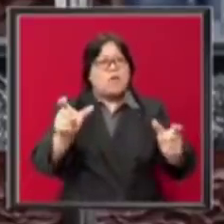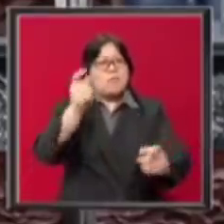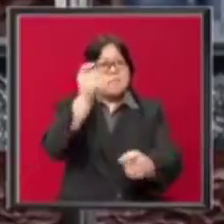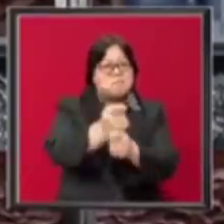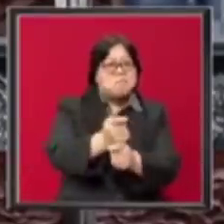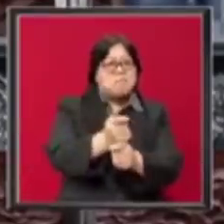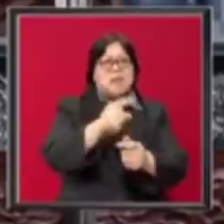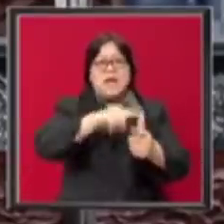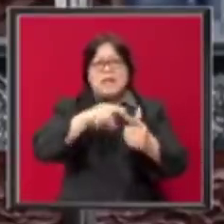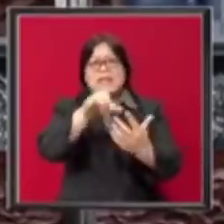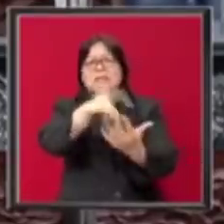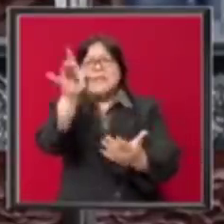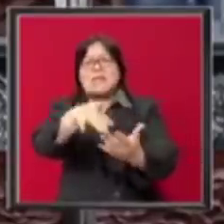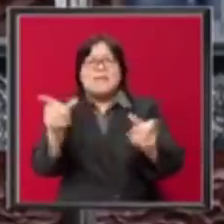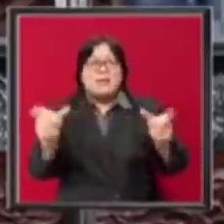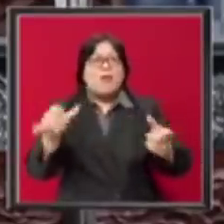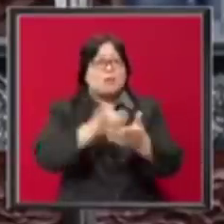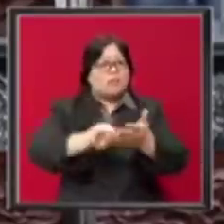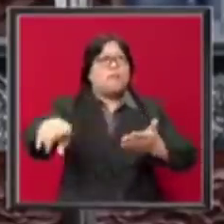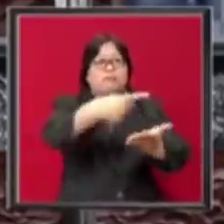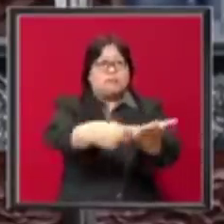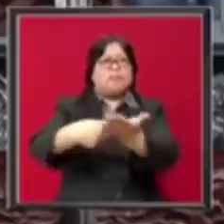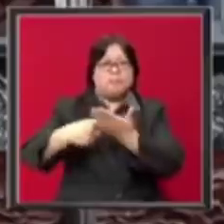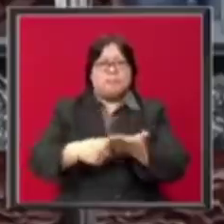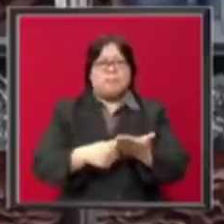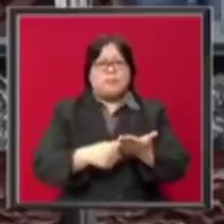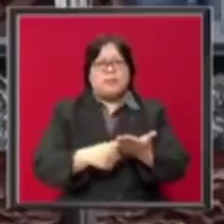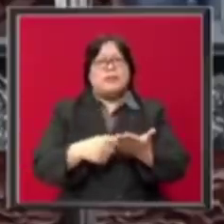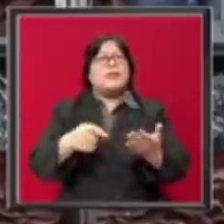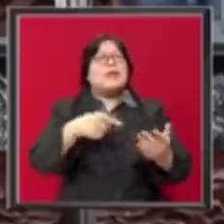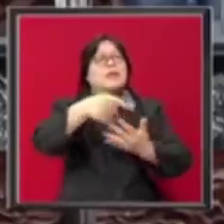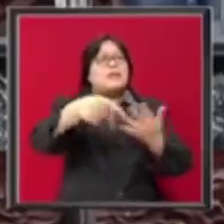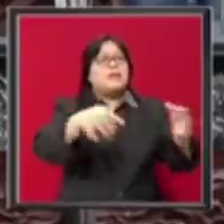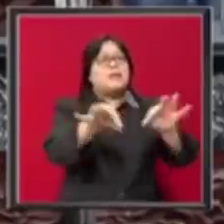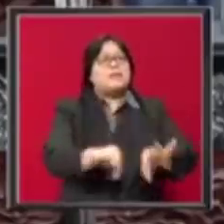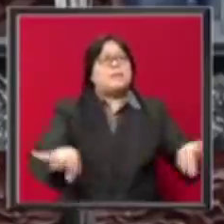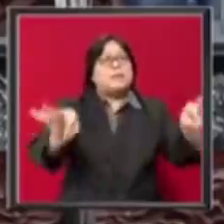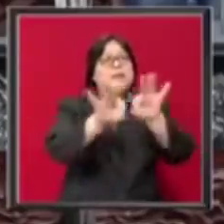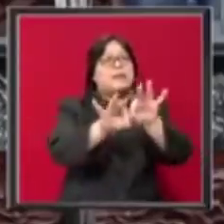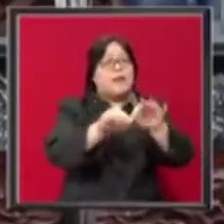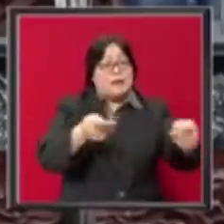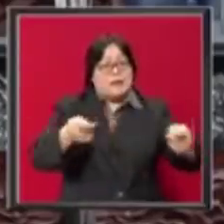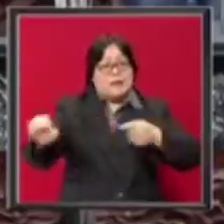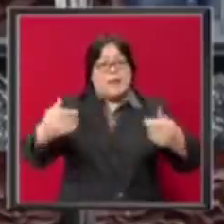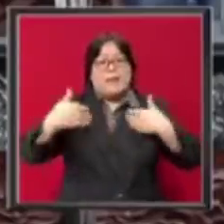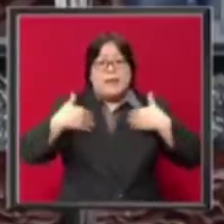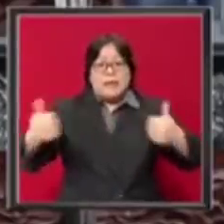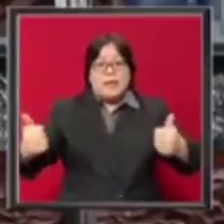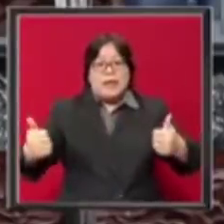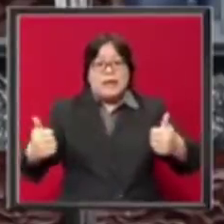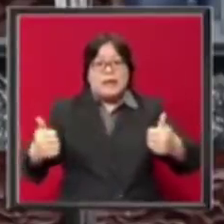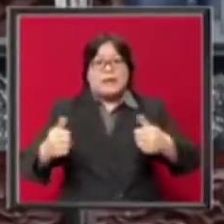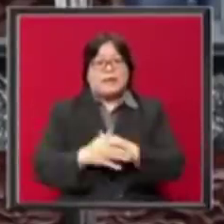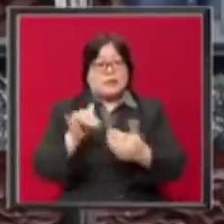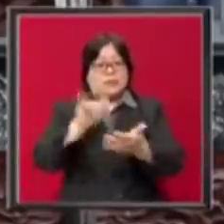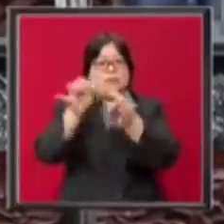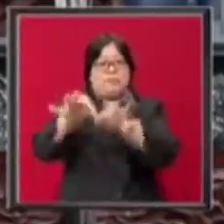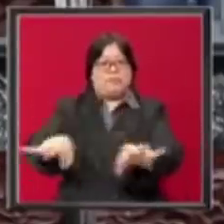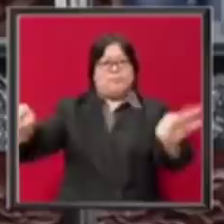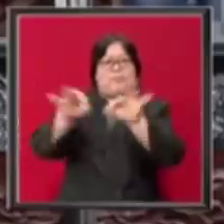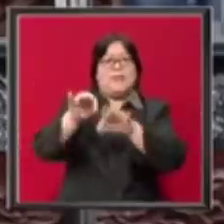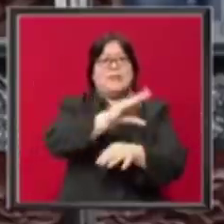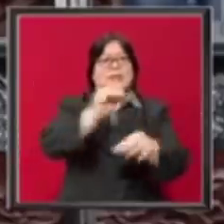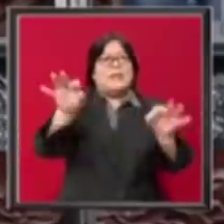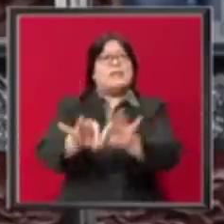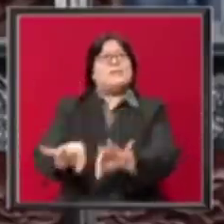tamat atau selektif, itu semua dibahaskan. Ya, di antara kepentingan mengawal kesihatan yang menjadi diutamakan, dan